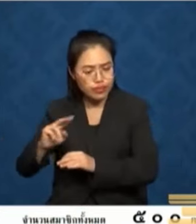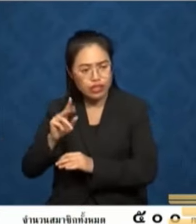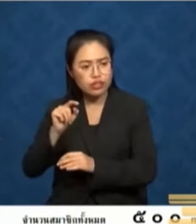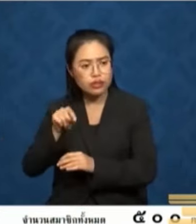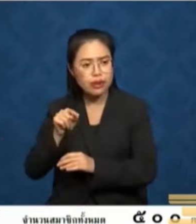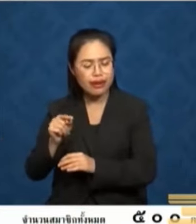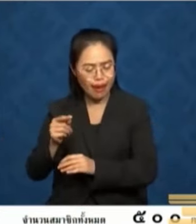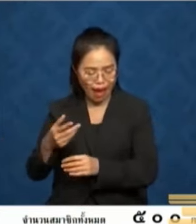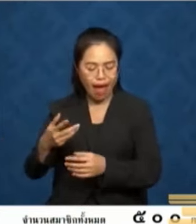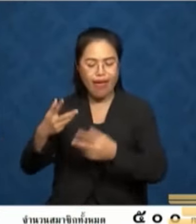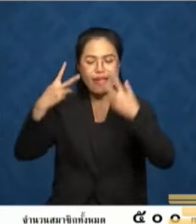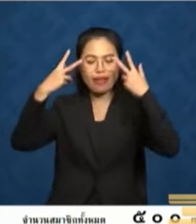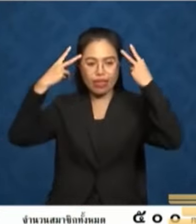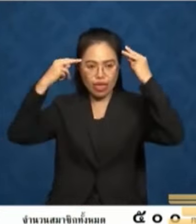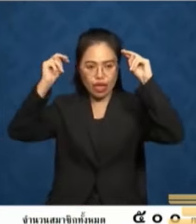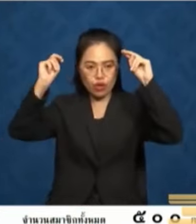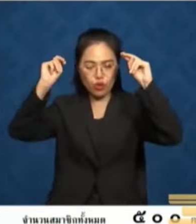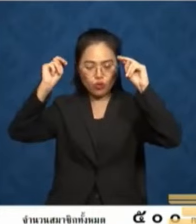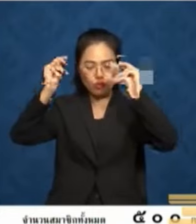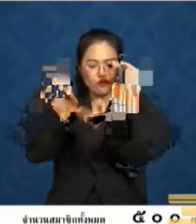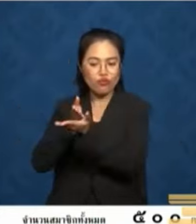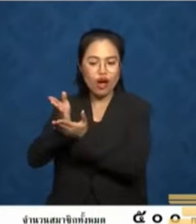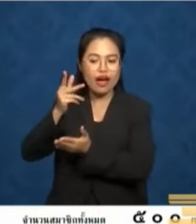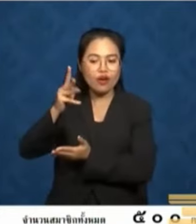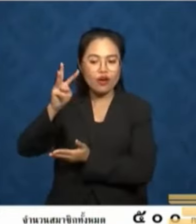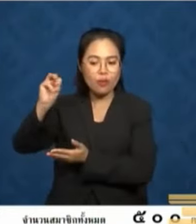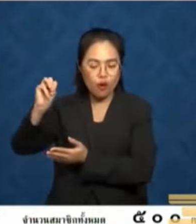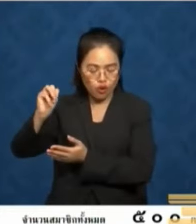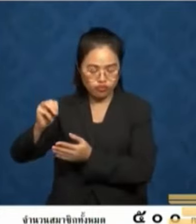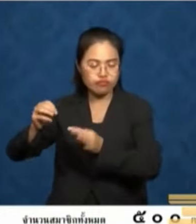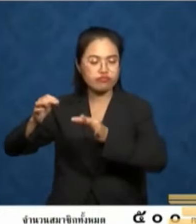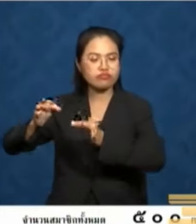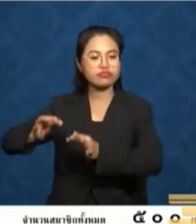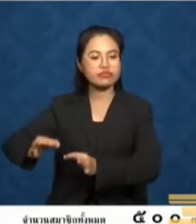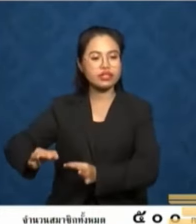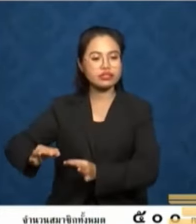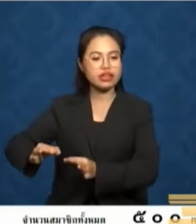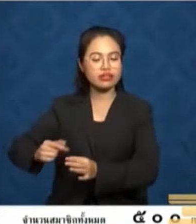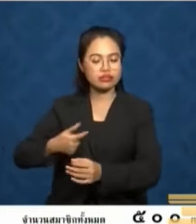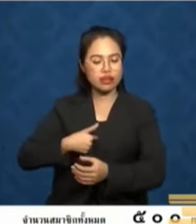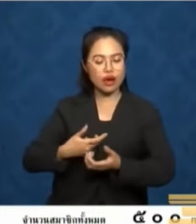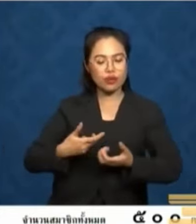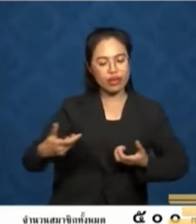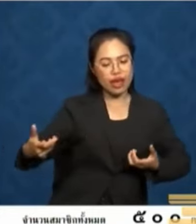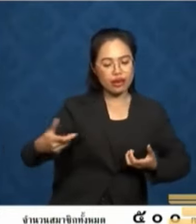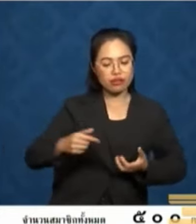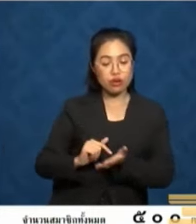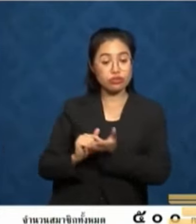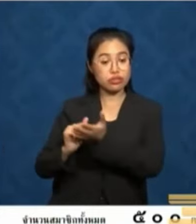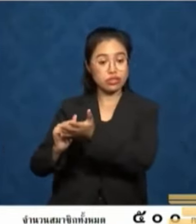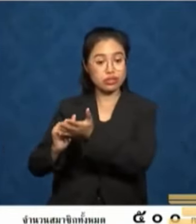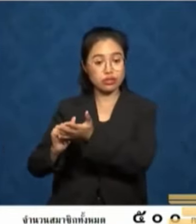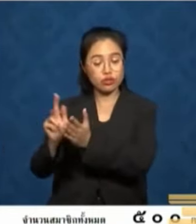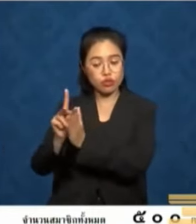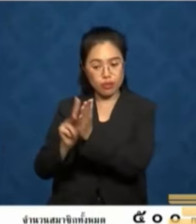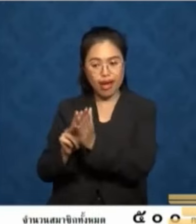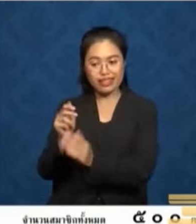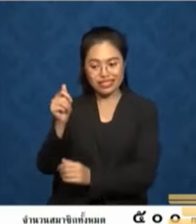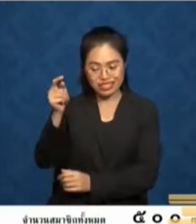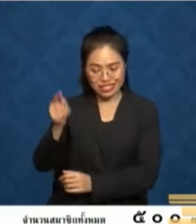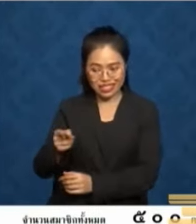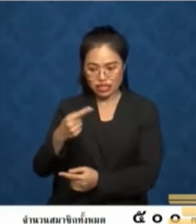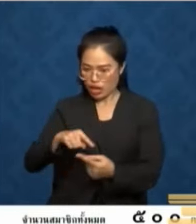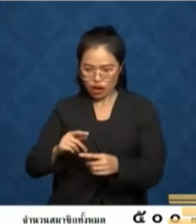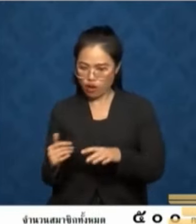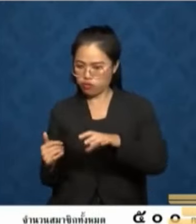อำนาจของท่านนายกรัฐมนตรีและอำนาจของฝ่ายบริหารเครับเราเสนอกฎหมายไปก็จริงแต่เราไม่ควรไปก้าว